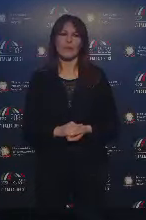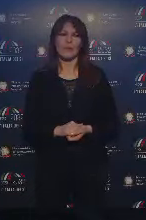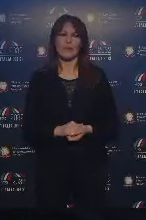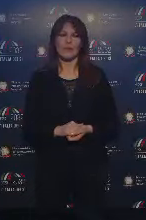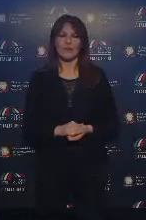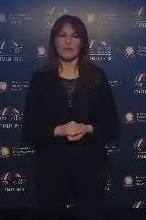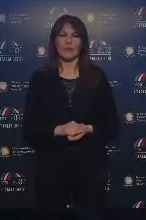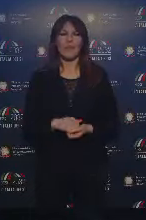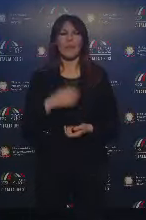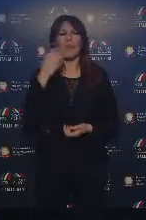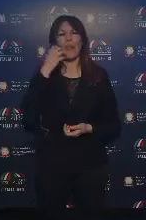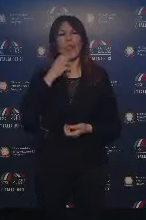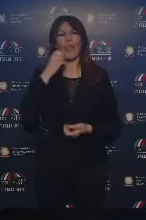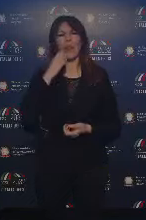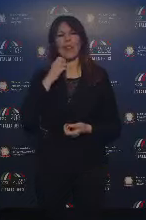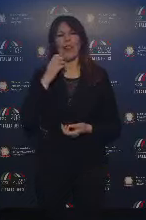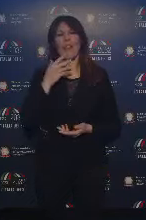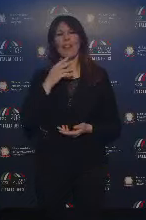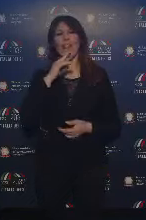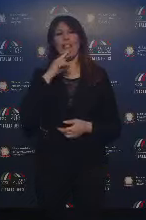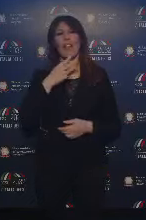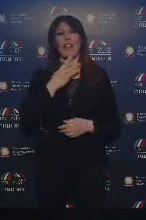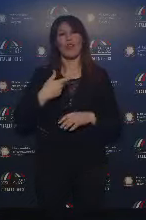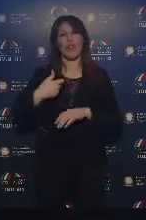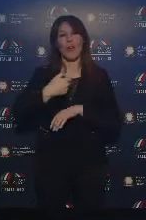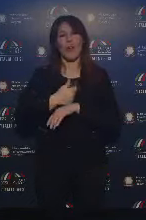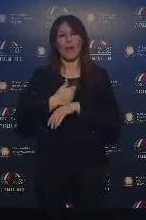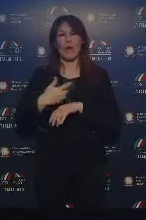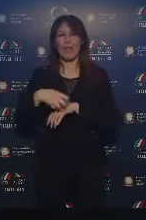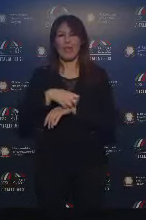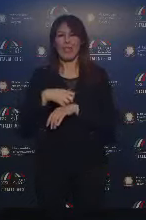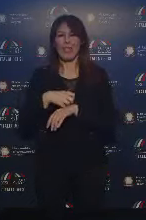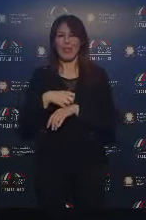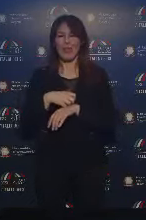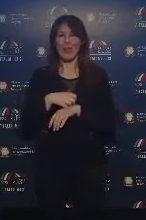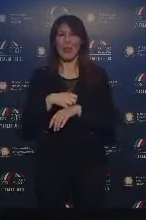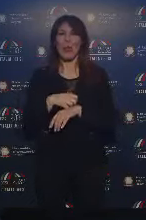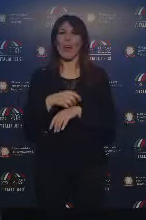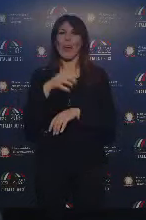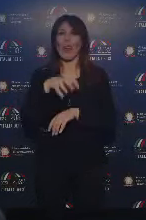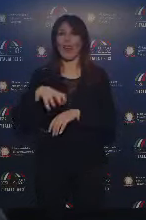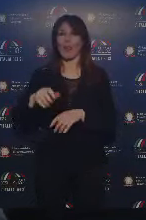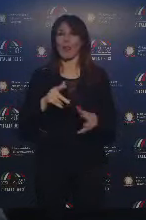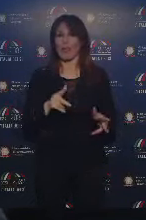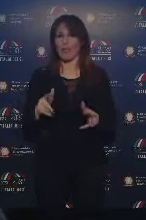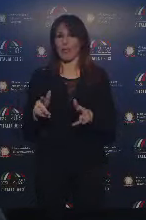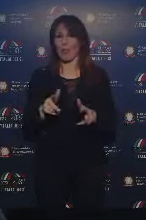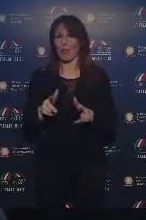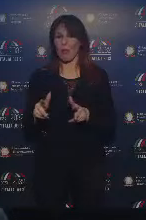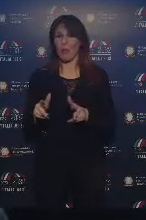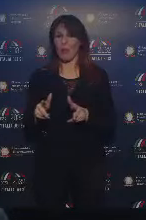Matteo Salvini vicepremier e Ministro delle Infrastrutture e dei